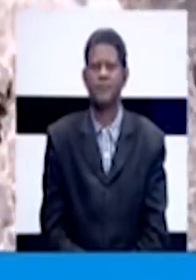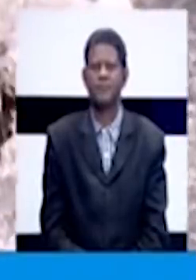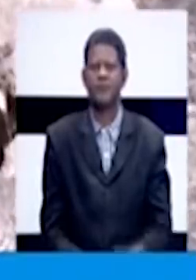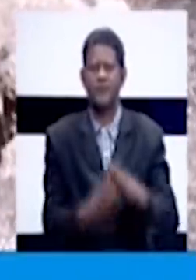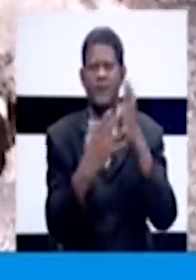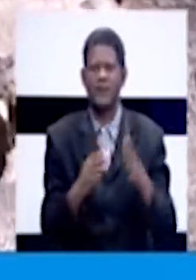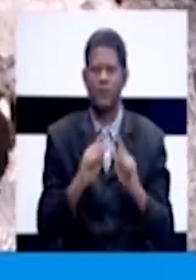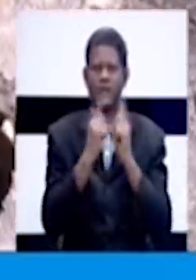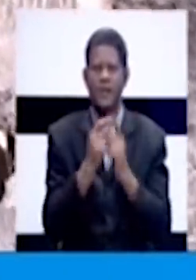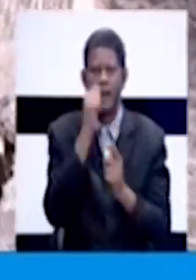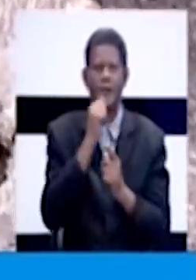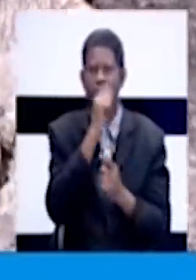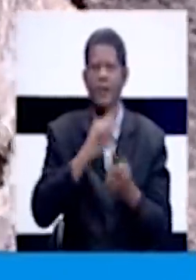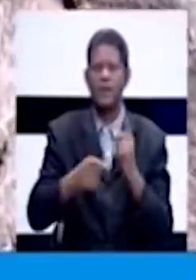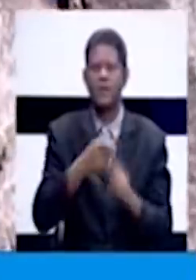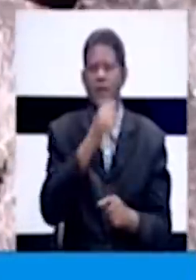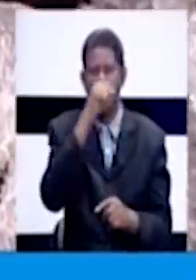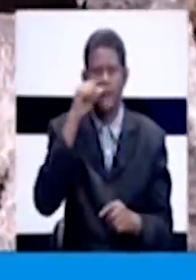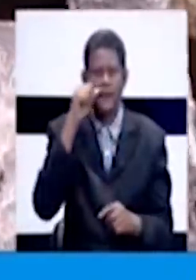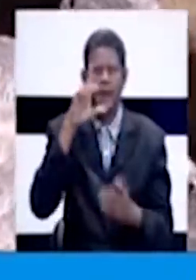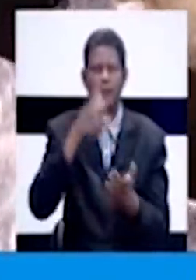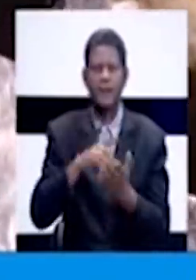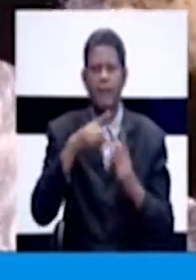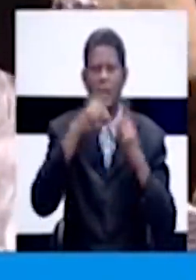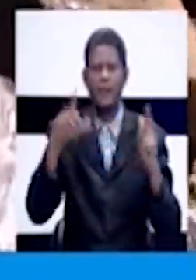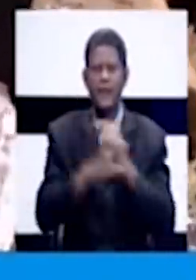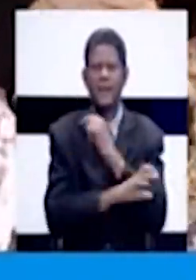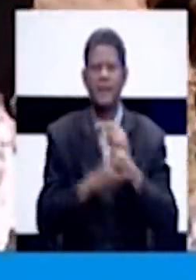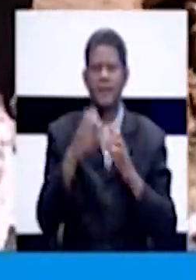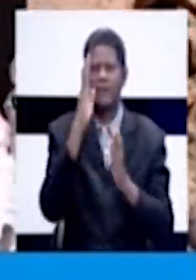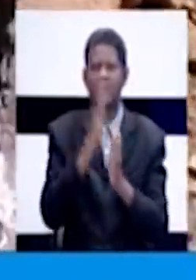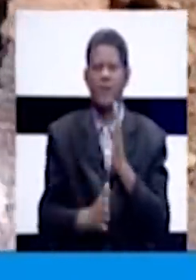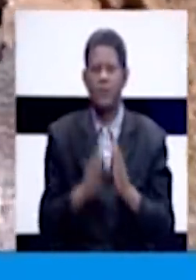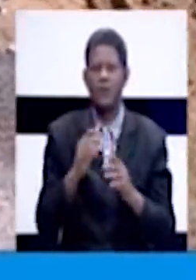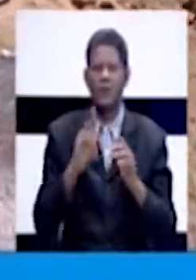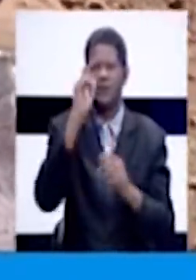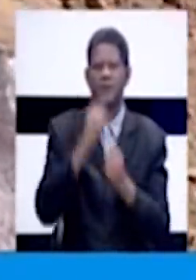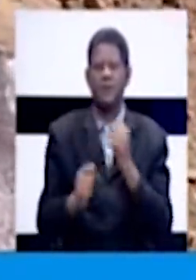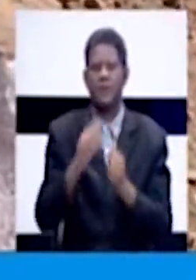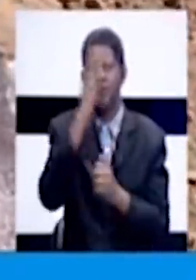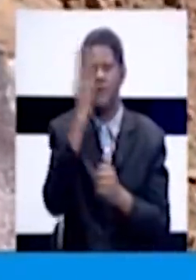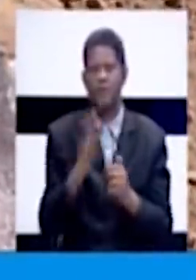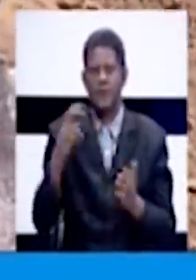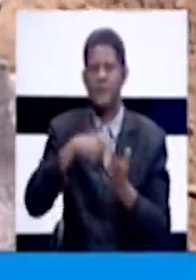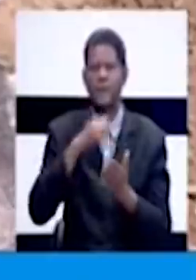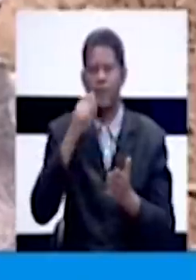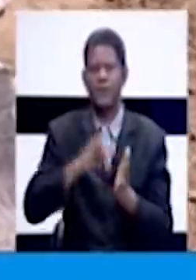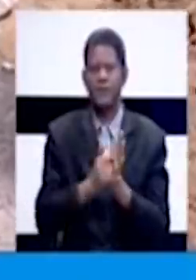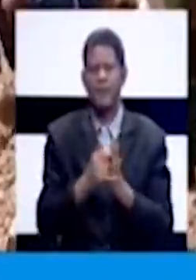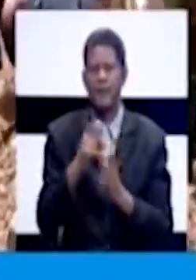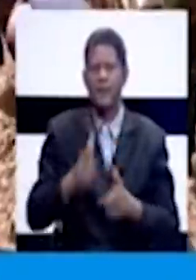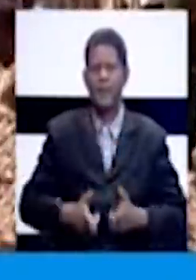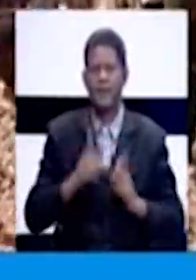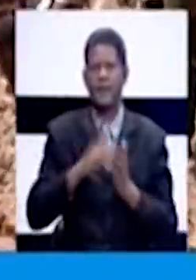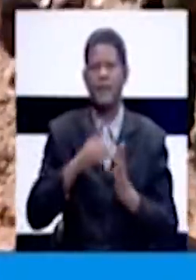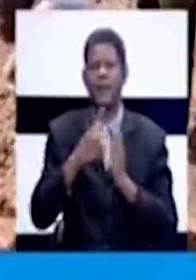ፋሽታዊ ጉጅለ አብይ አሕመድን መሻርክቱ ኢሳያስን ኣብ ከተማ ዓብዪ ዓዲ ብዝፈፀሞ ደብዳብ ነፈርቲ ፍጹም ከም ዘይንብርከኹ ድማ ነበርቲ ከተማ